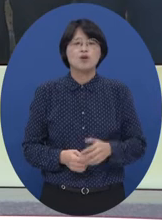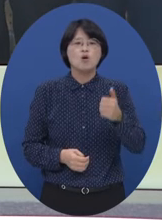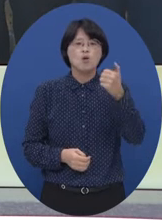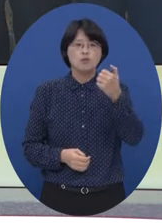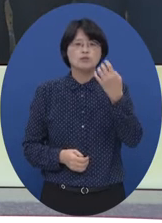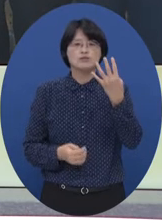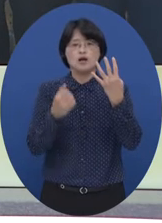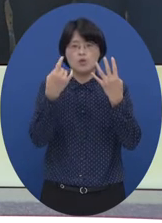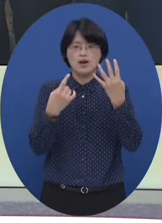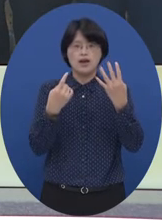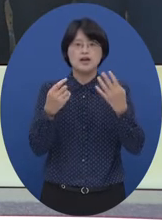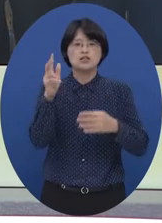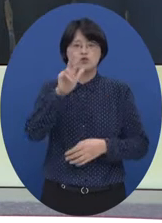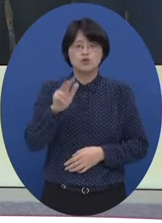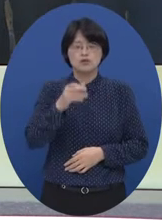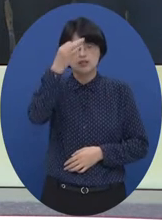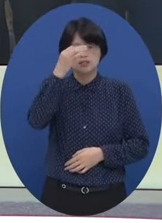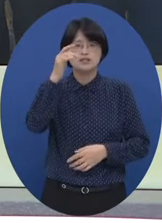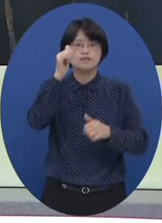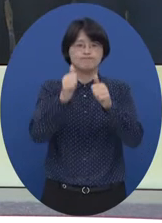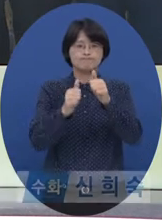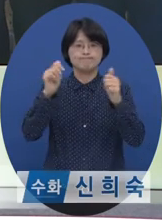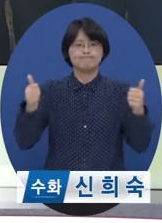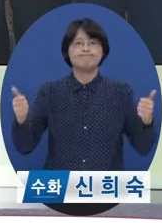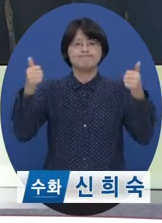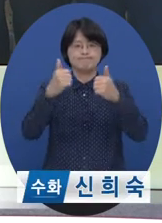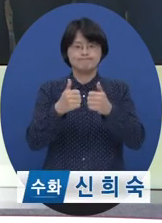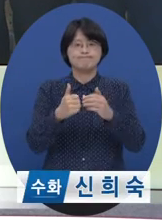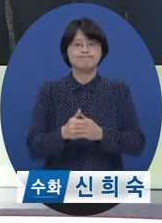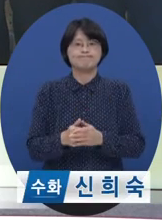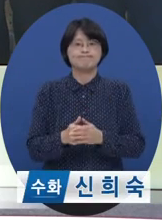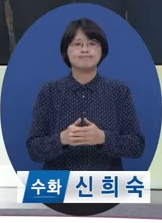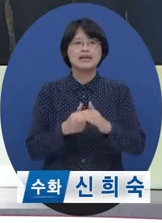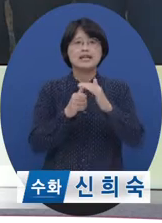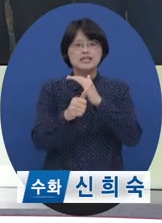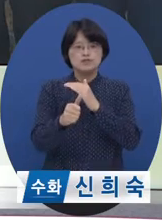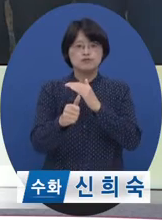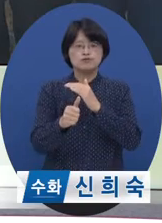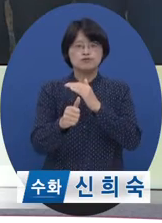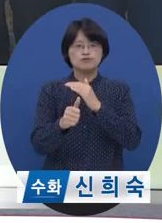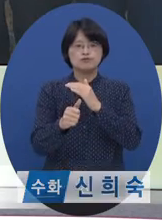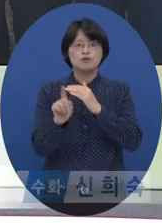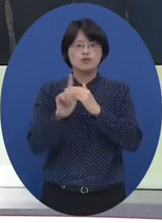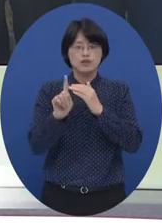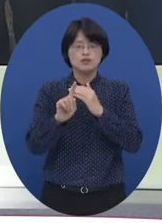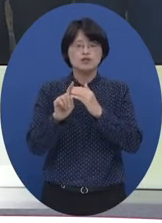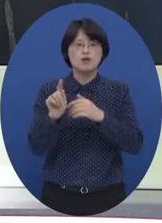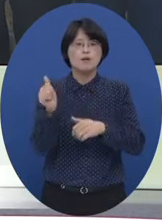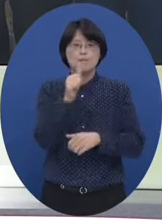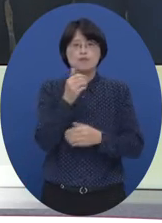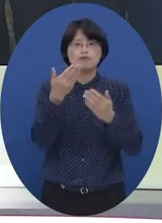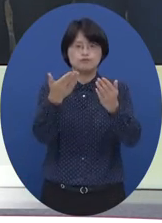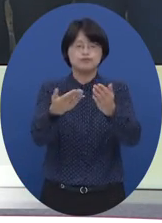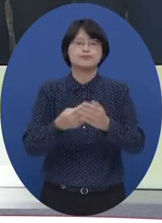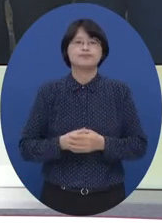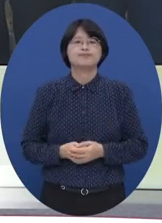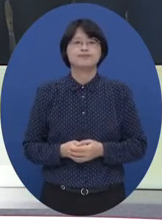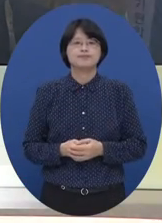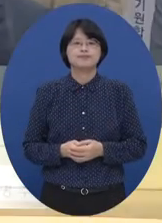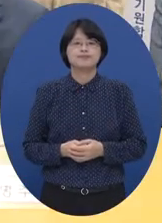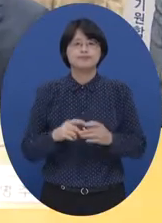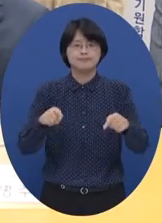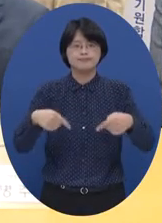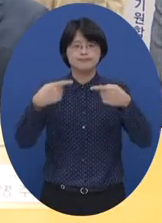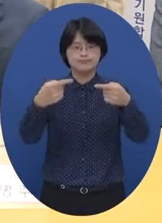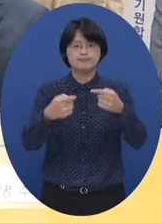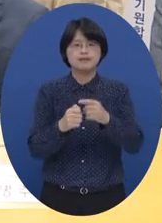최우 14회 전국 기능경기대회 출전을 위한 경기도 선수단 신고식 이 지난 1일 경기도 북부청사 에서 열렸습니다